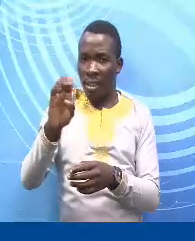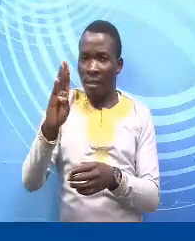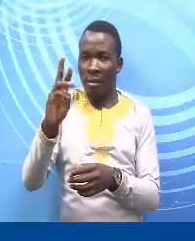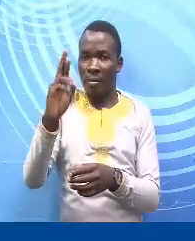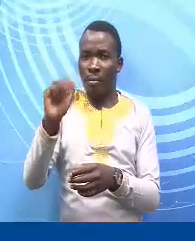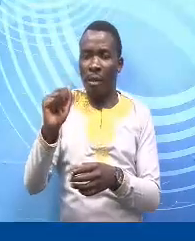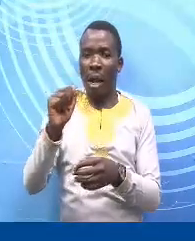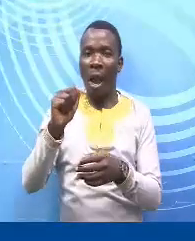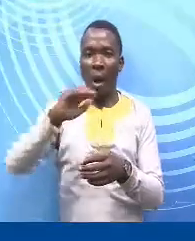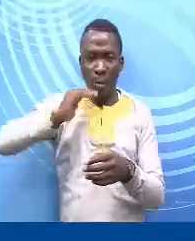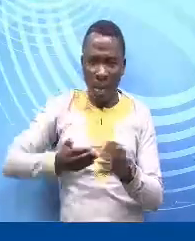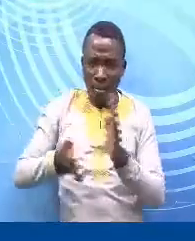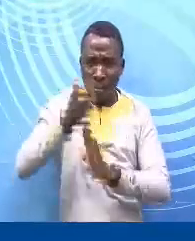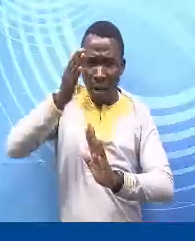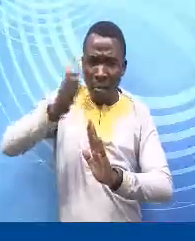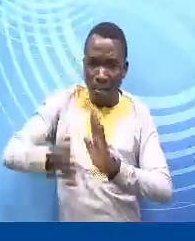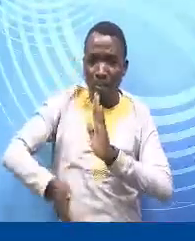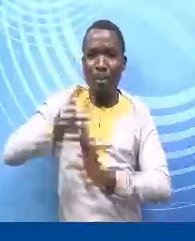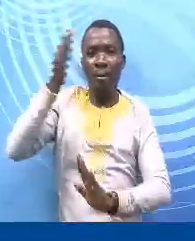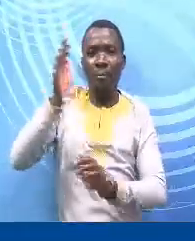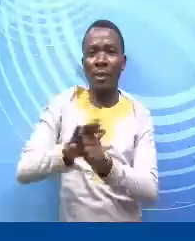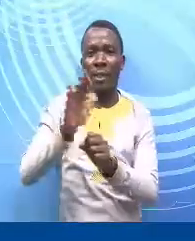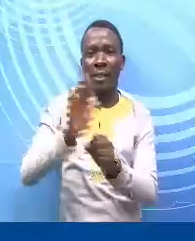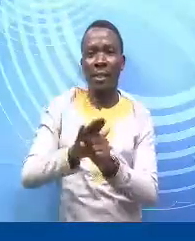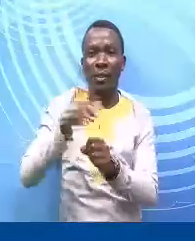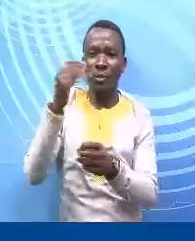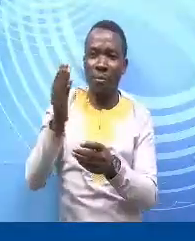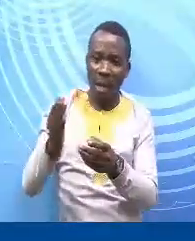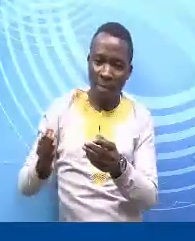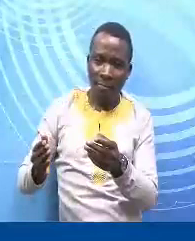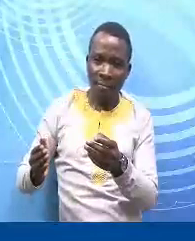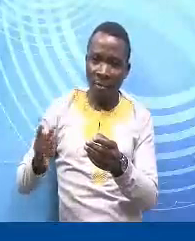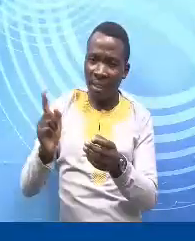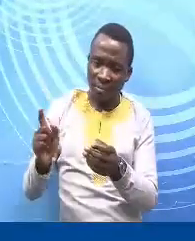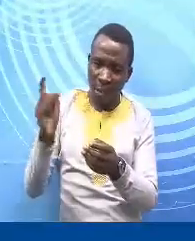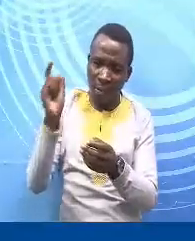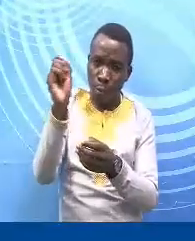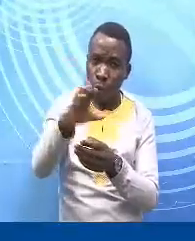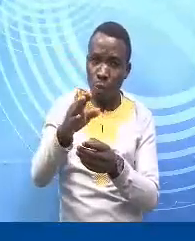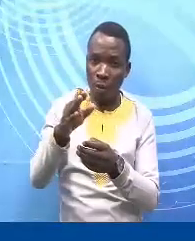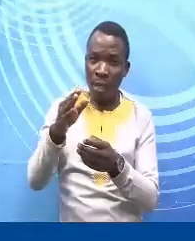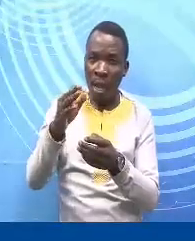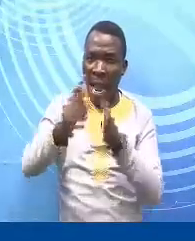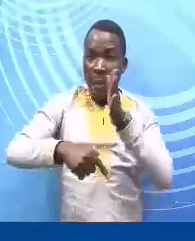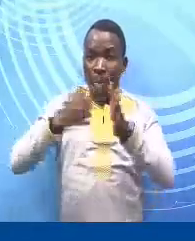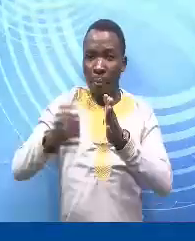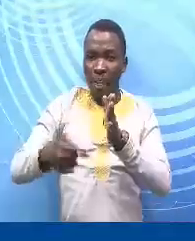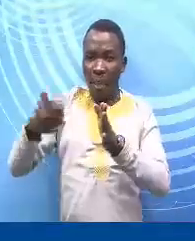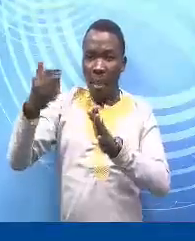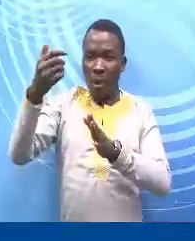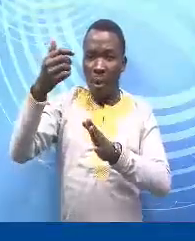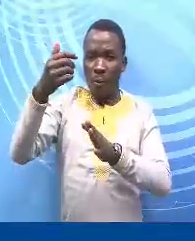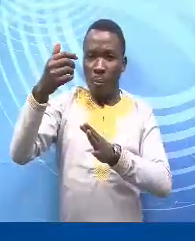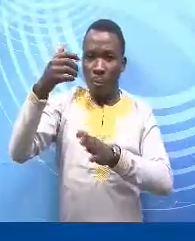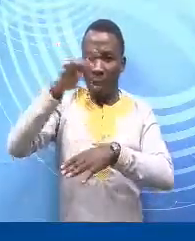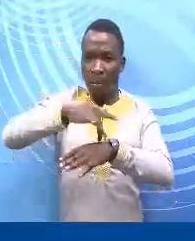cyane cyane kandi wongereho cyane amwambukanaho nkaho yakamujugunye. Hano ipine ikoze hano ku iburudiri